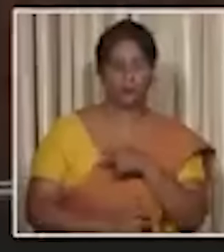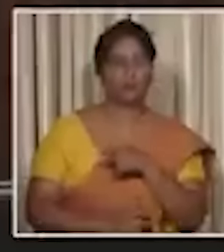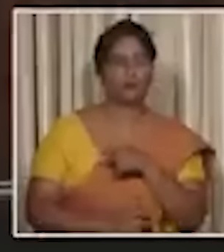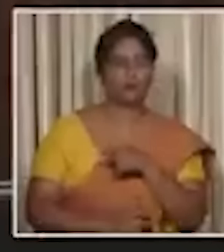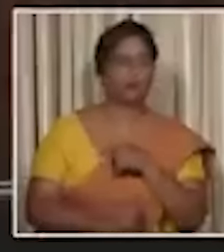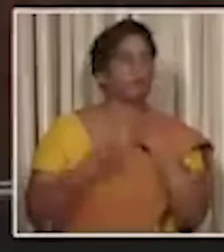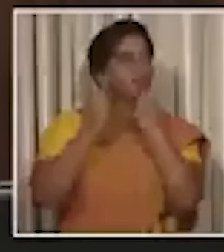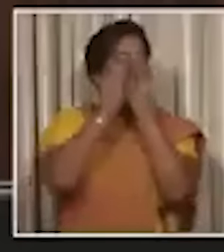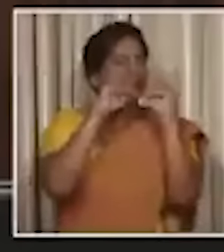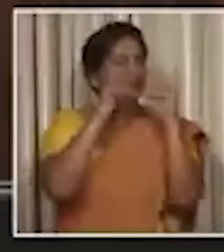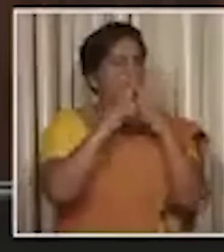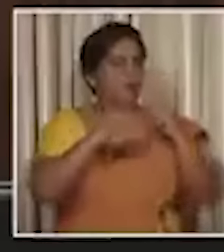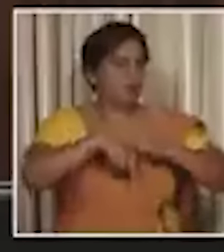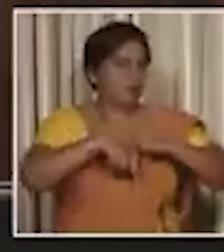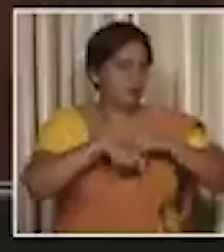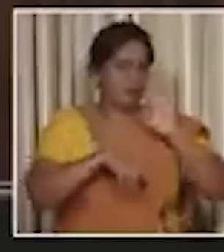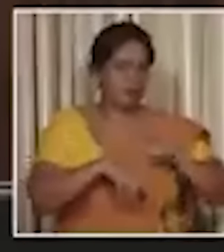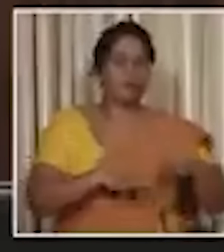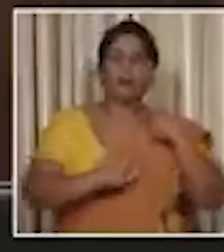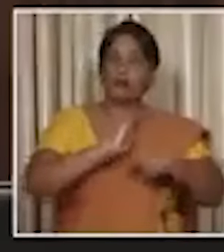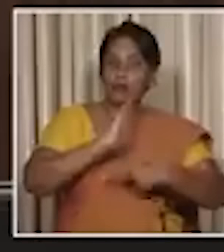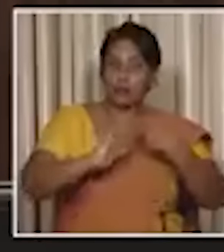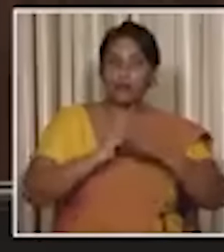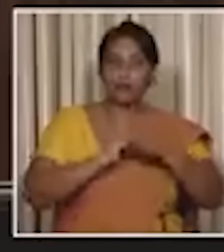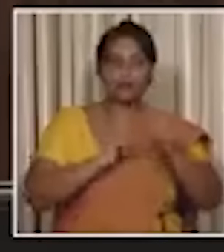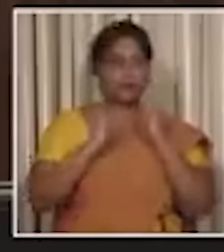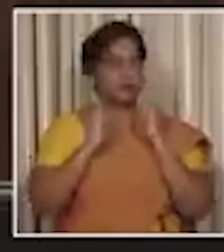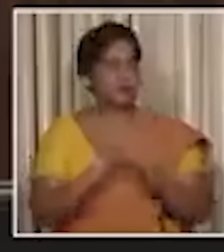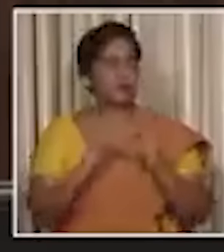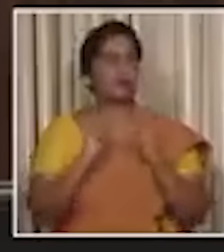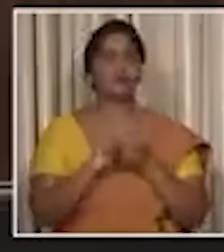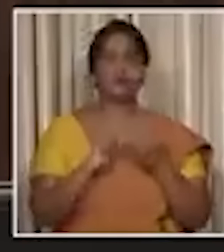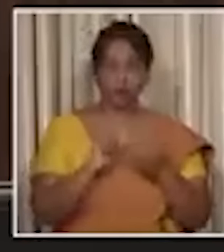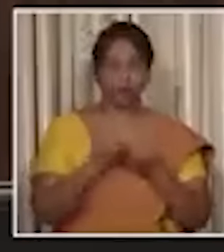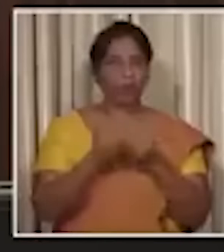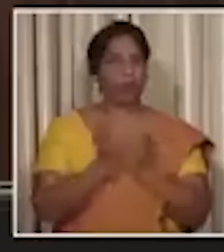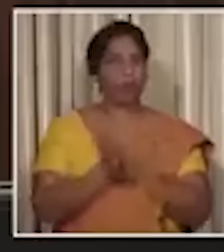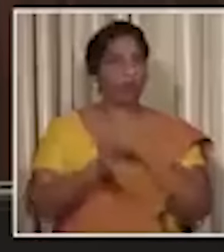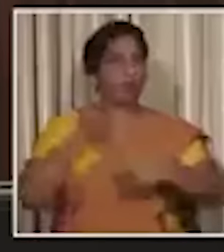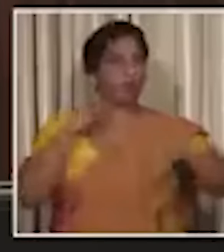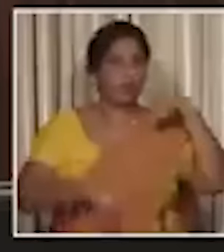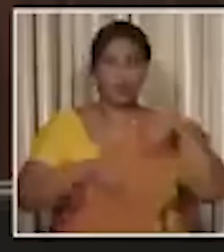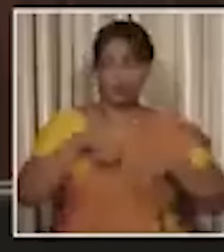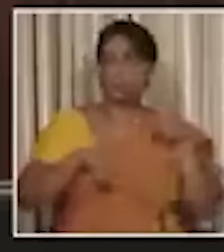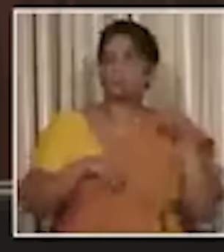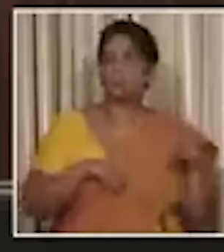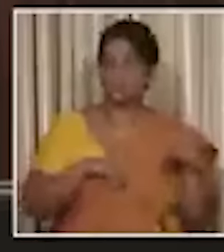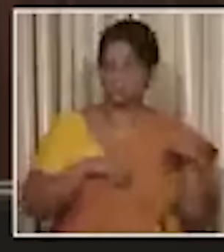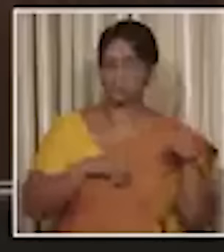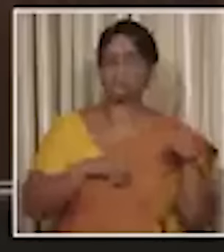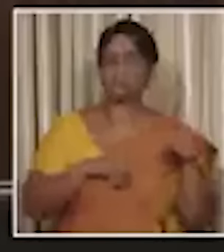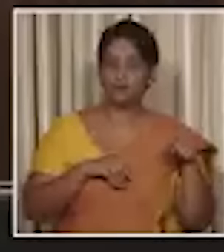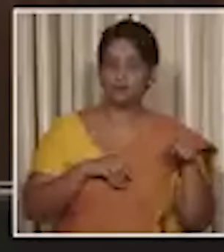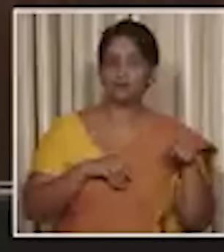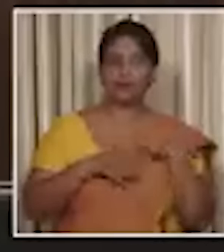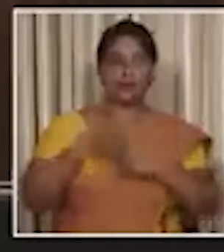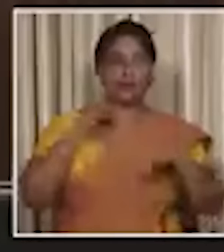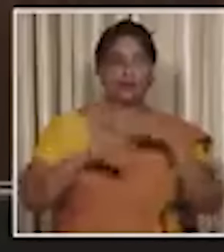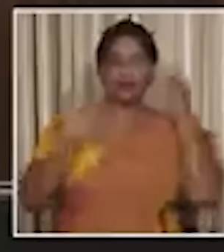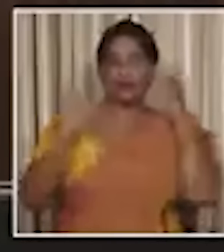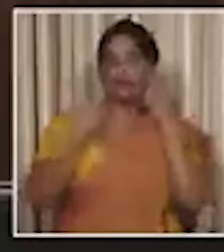ரட பாலனை கிரீமுட சுதுசுயி கேல ஏம பார்லிமென்ட்வ தவதுரட ஜனதா வெனுவே நீதி சம்பாதனை கரண்ட